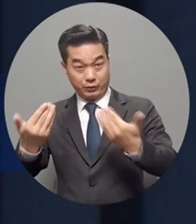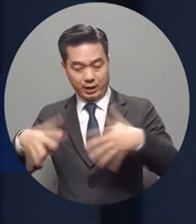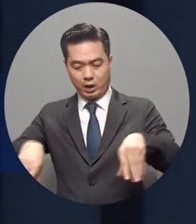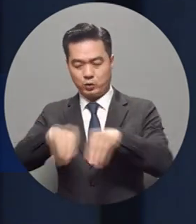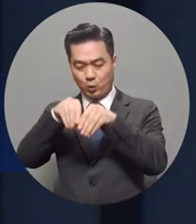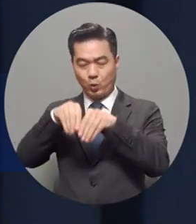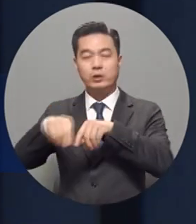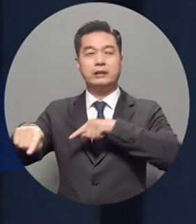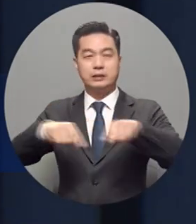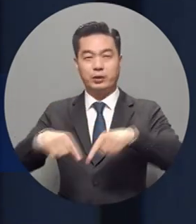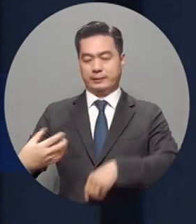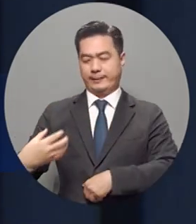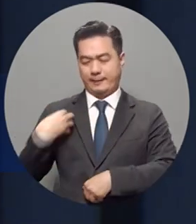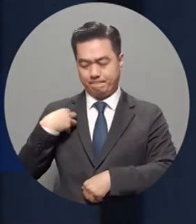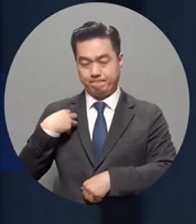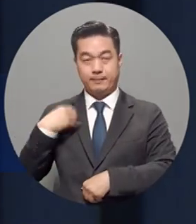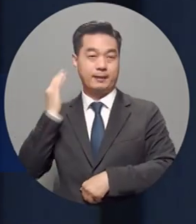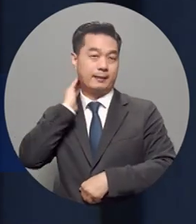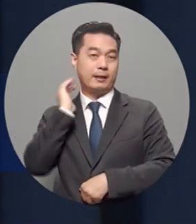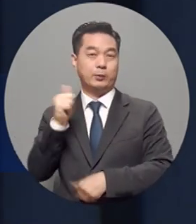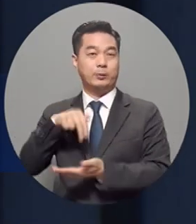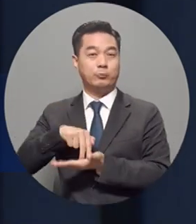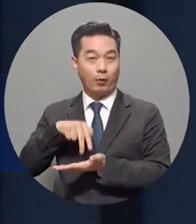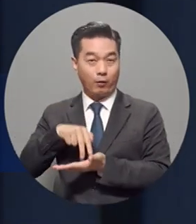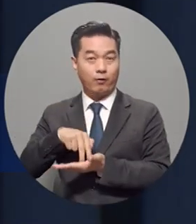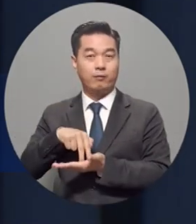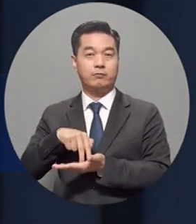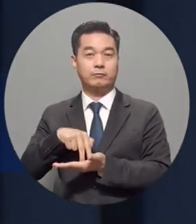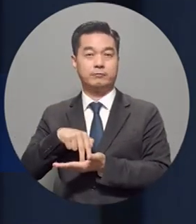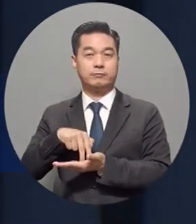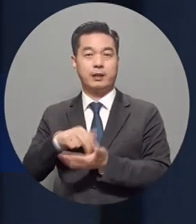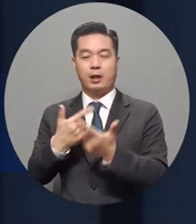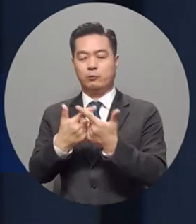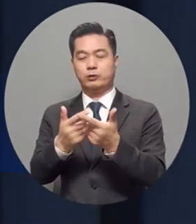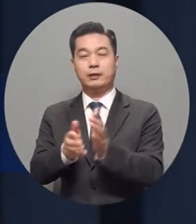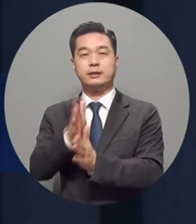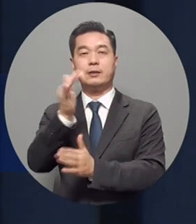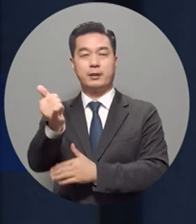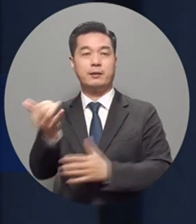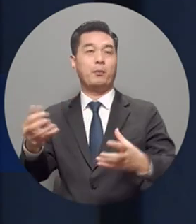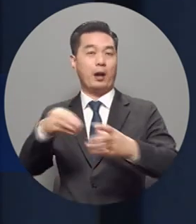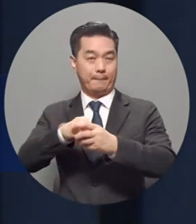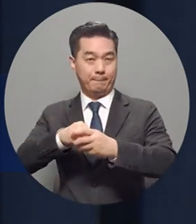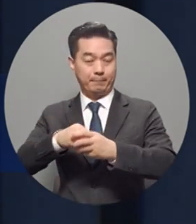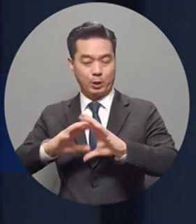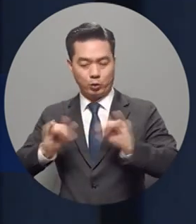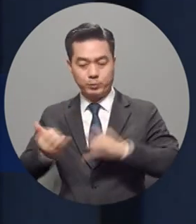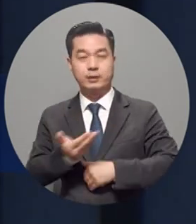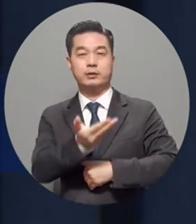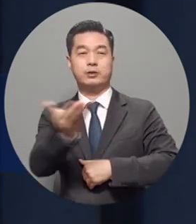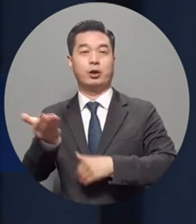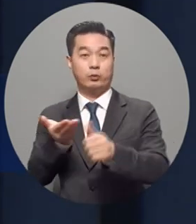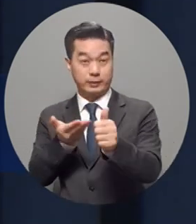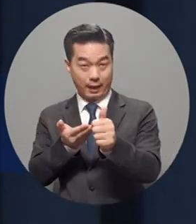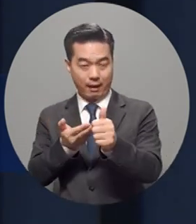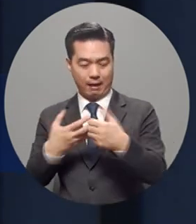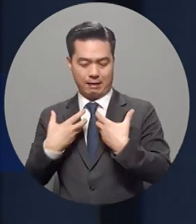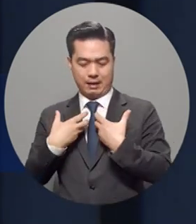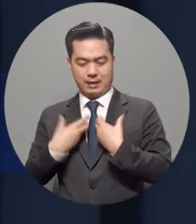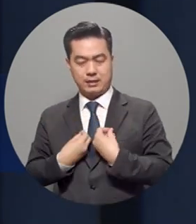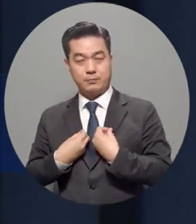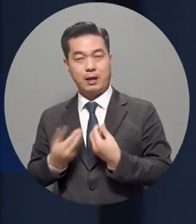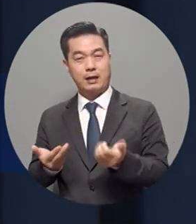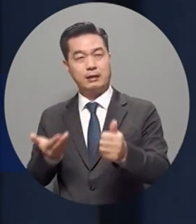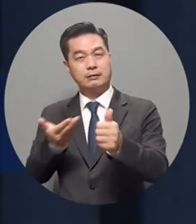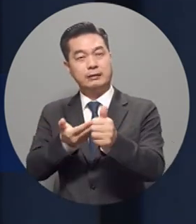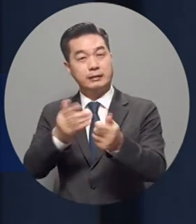진 대통령으로서 우리 부산 시민을 비롯한 우리 국민 여러분께 실망시켜드린 것에